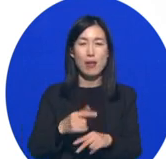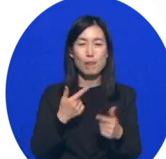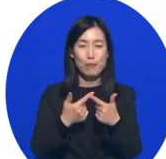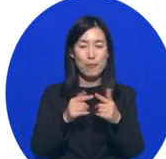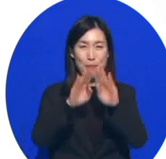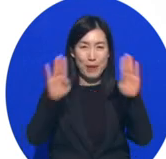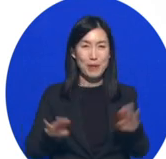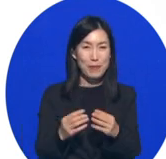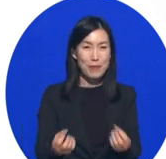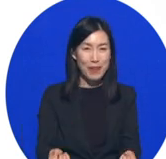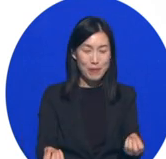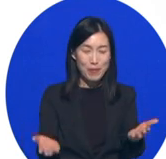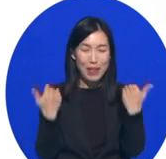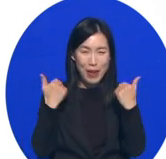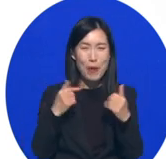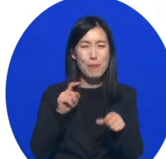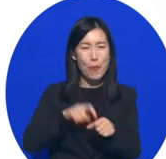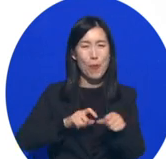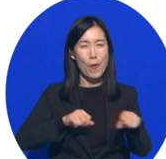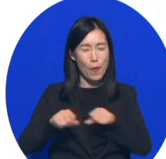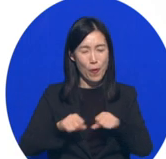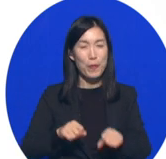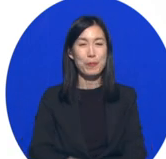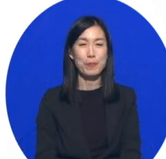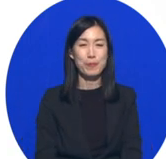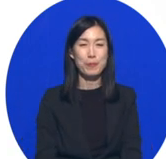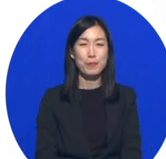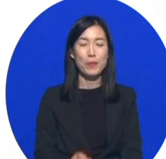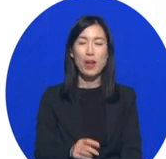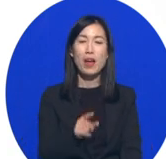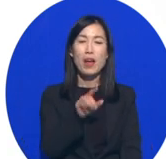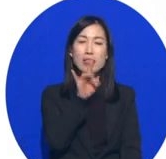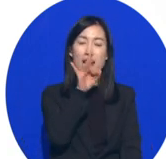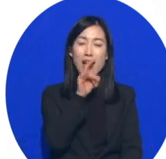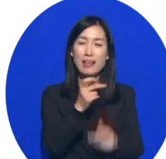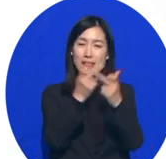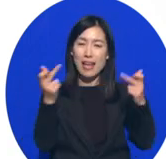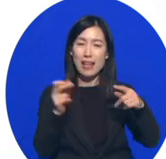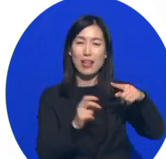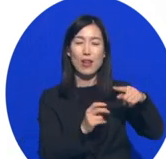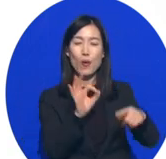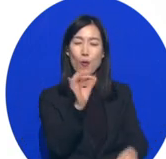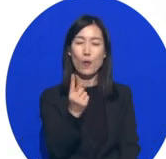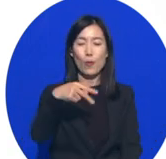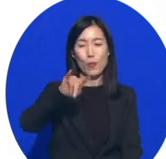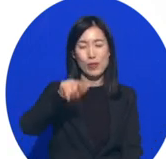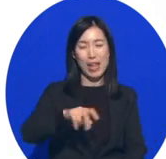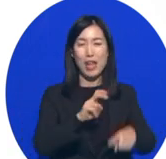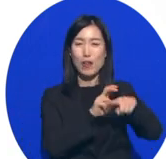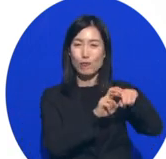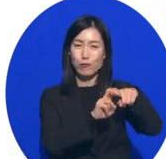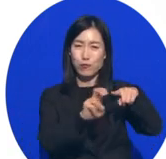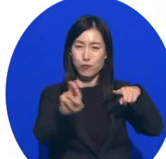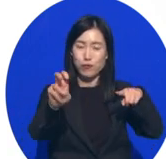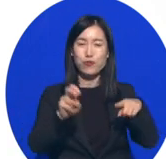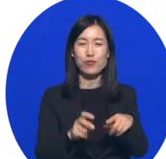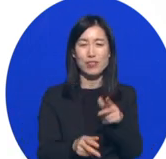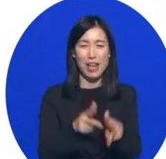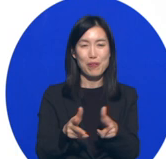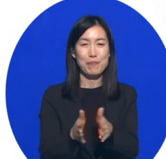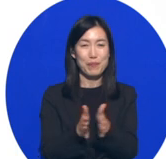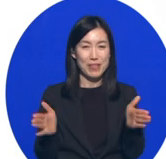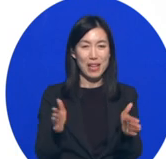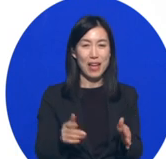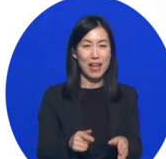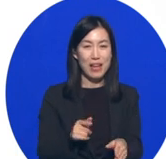총력전에 나섭니다 설악 5세 케이블카가 41년 만에 첫삽을 뜨게 됩니다 상업 운영 시기는